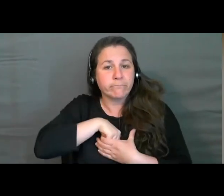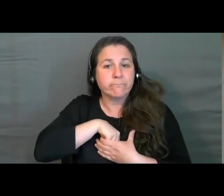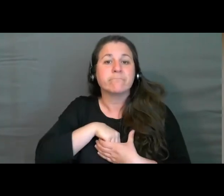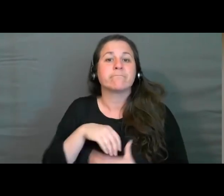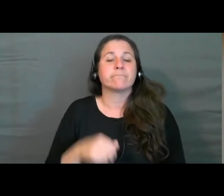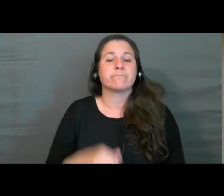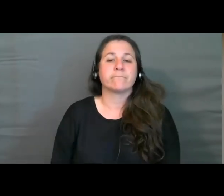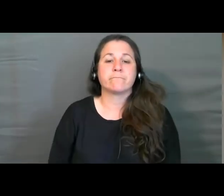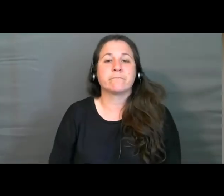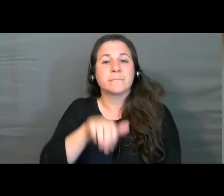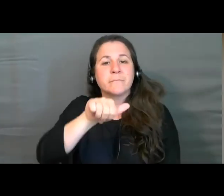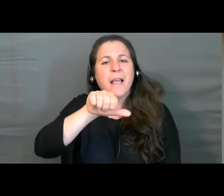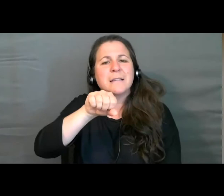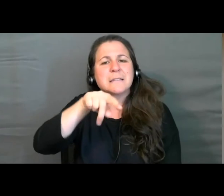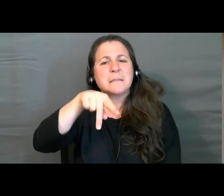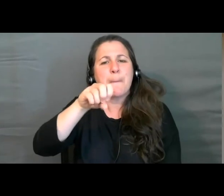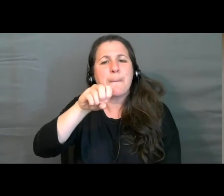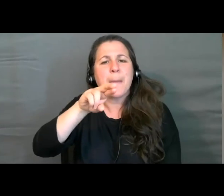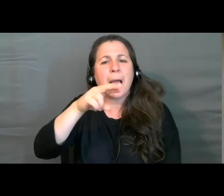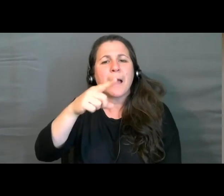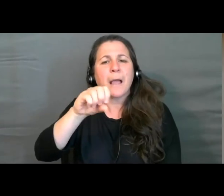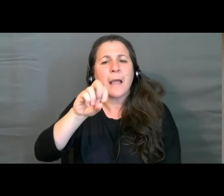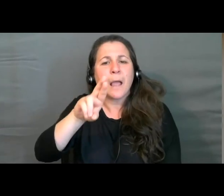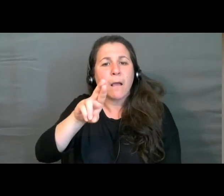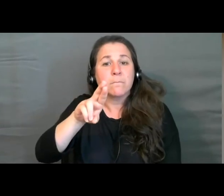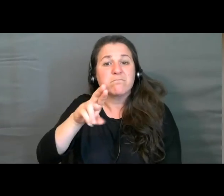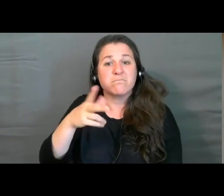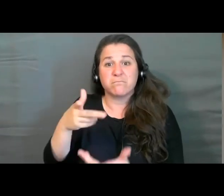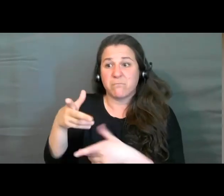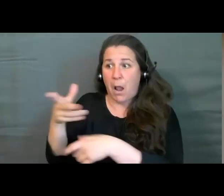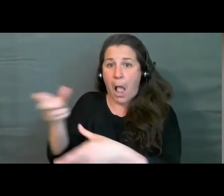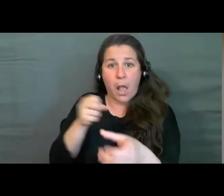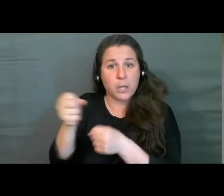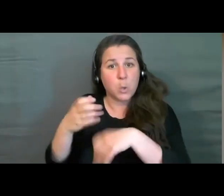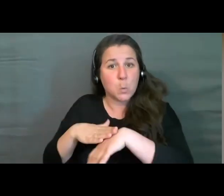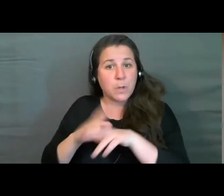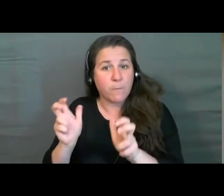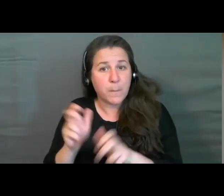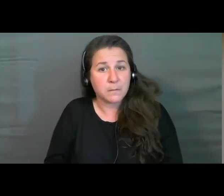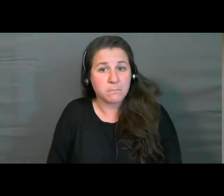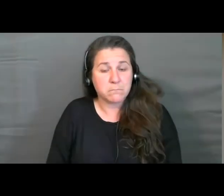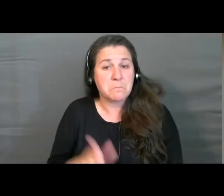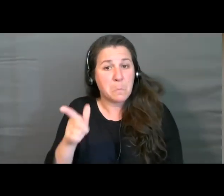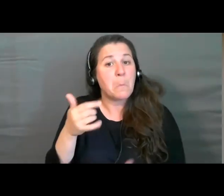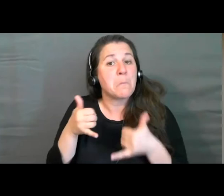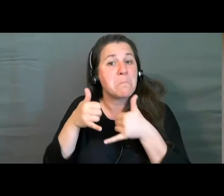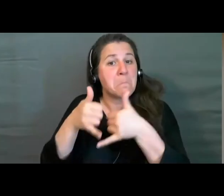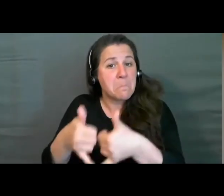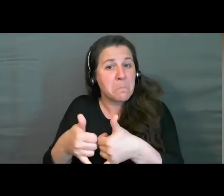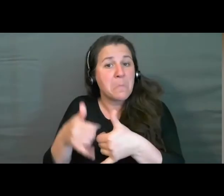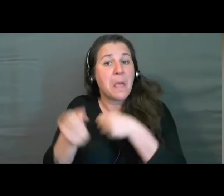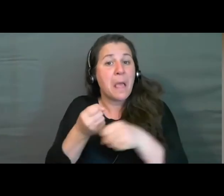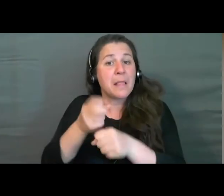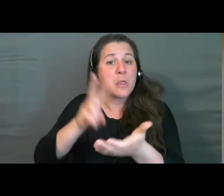que consultant en informatique. Cette entreprise vient d'ailleurs d'être lauréate 2020 du prix à